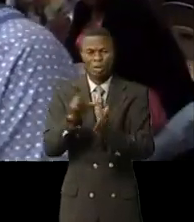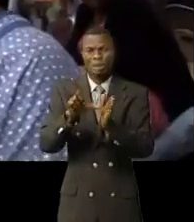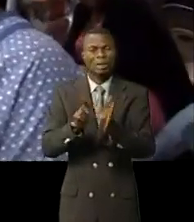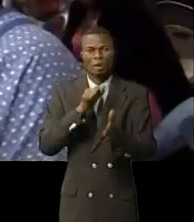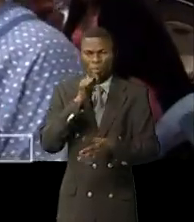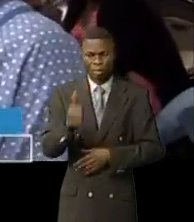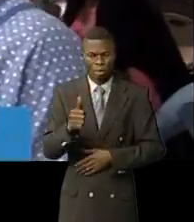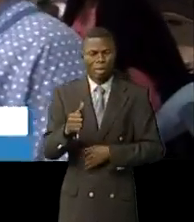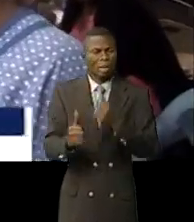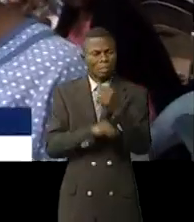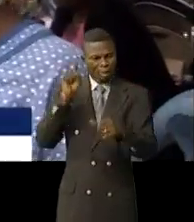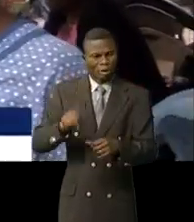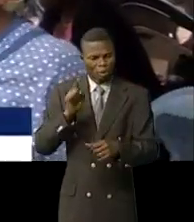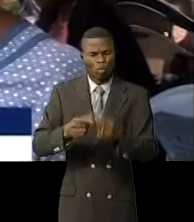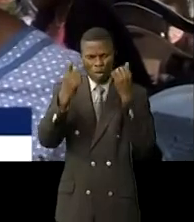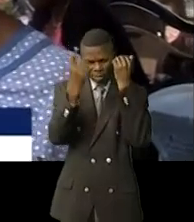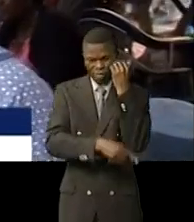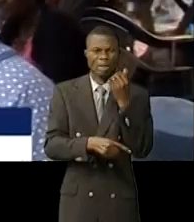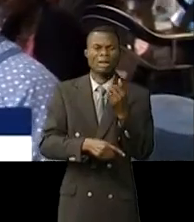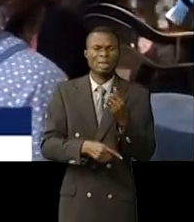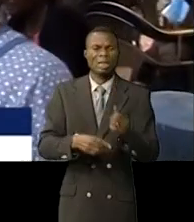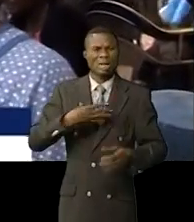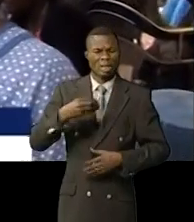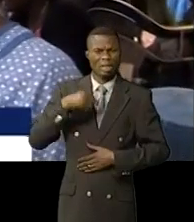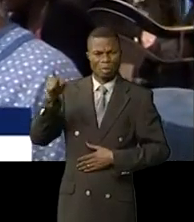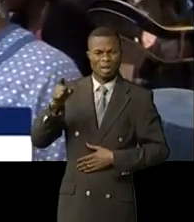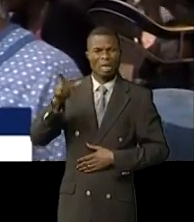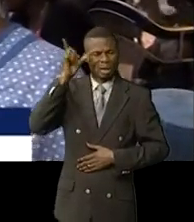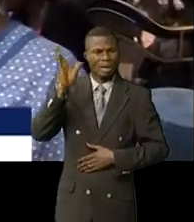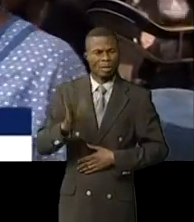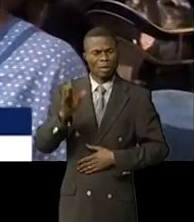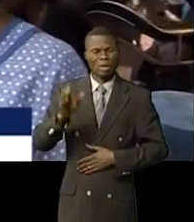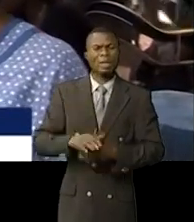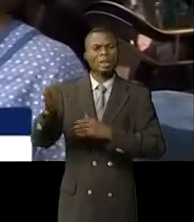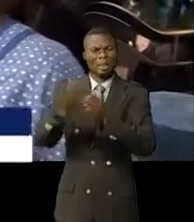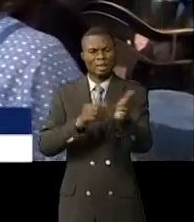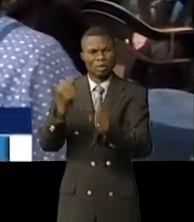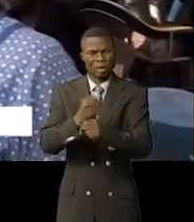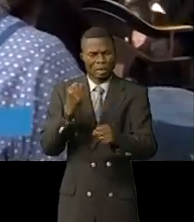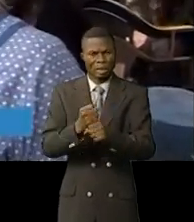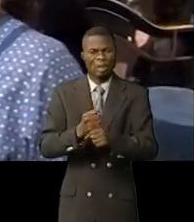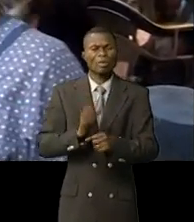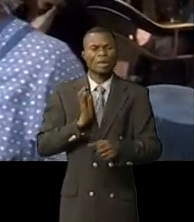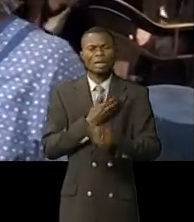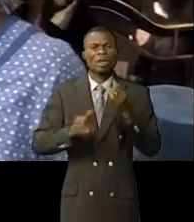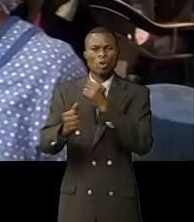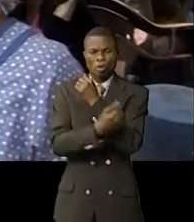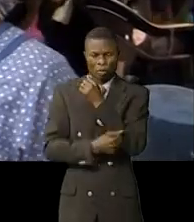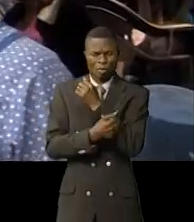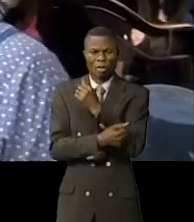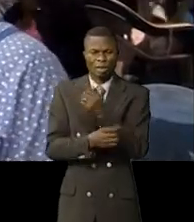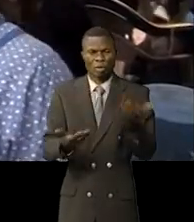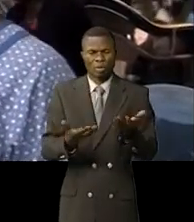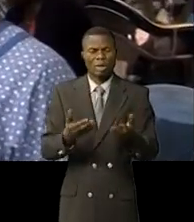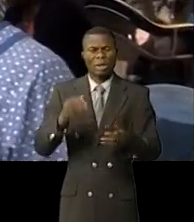Ce sont des gens qui doivent être punis sévèrement. Ils veulent saper le travail des titans abattus par le chef de